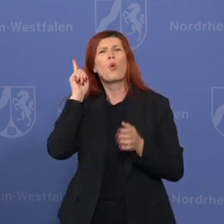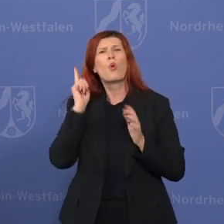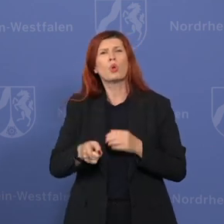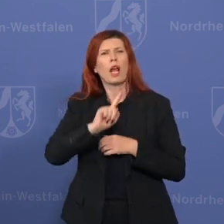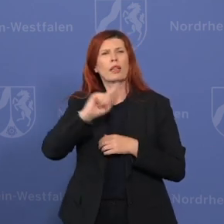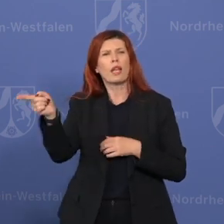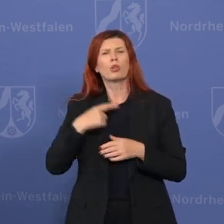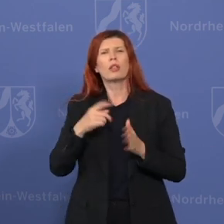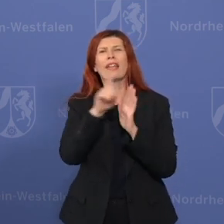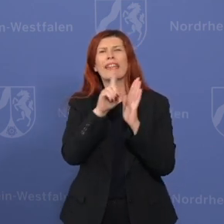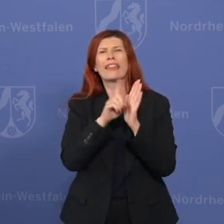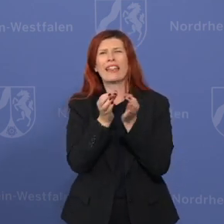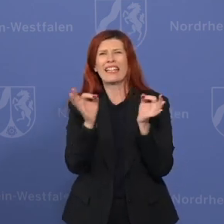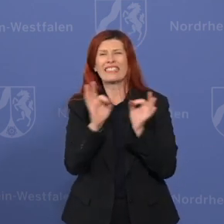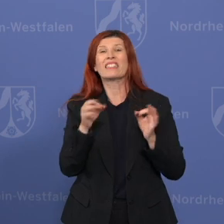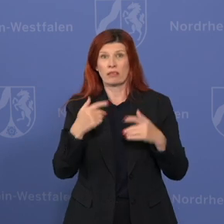in